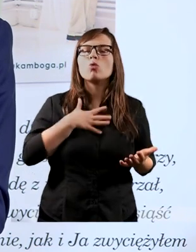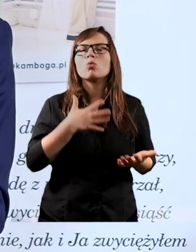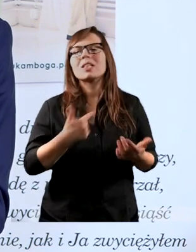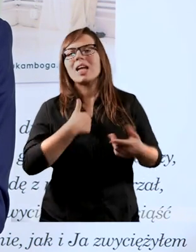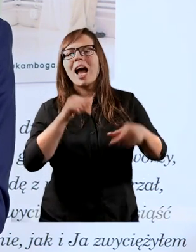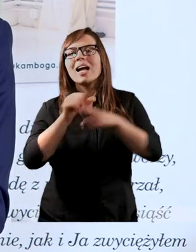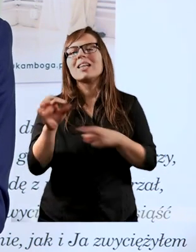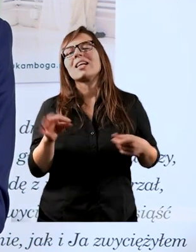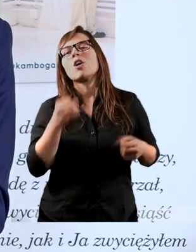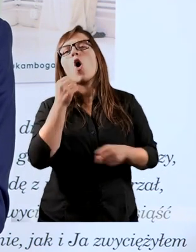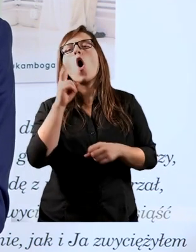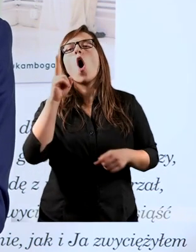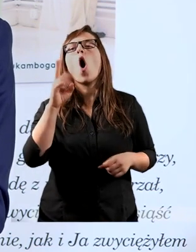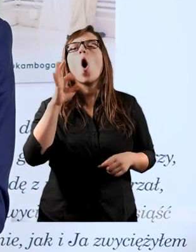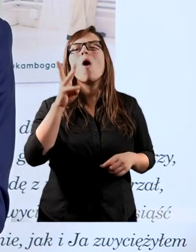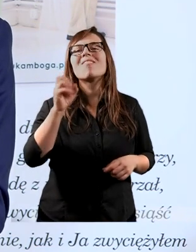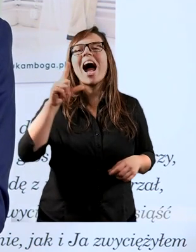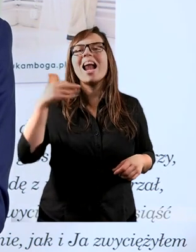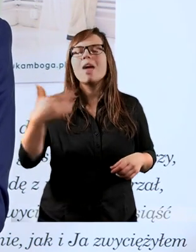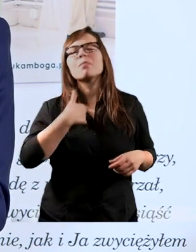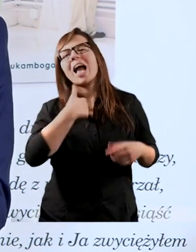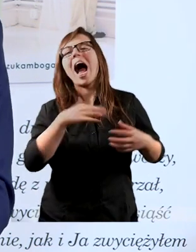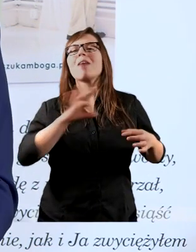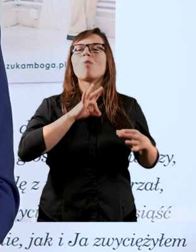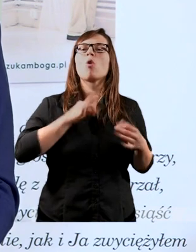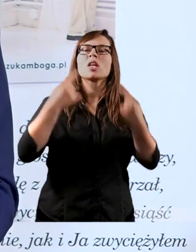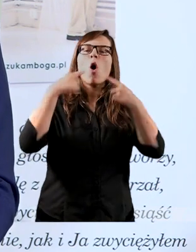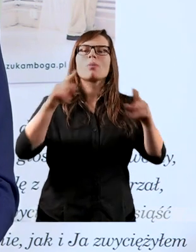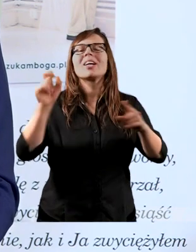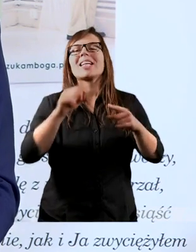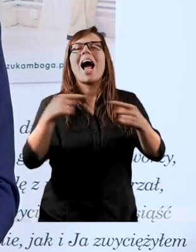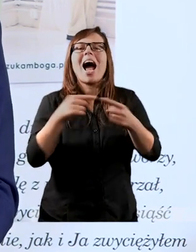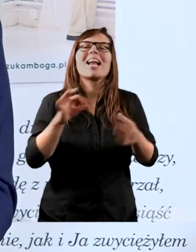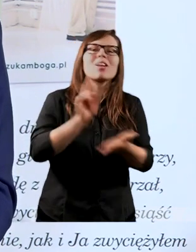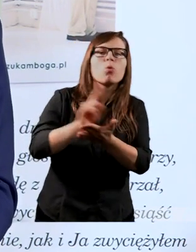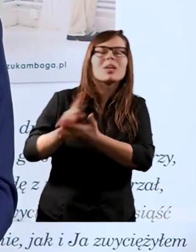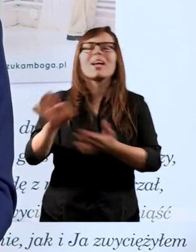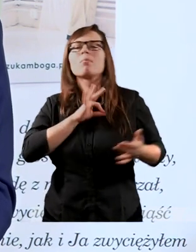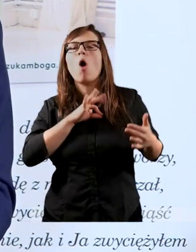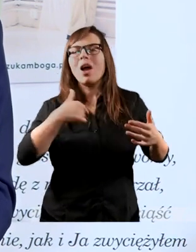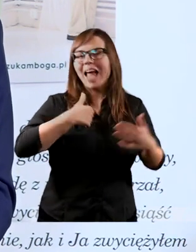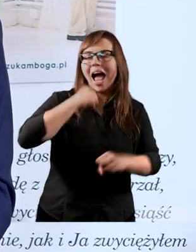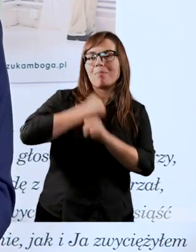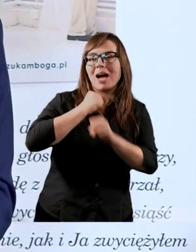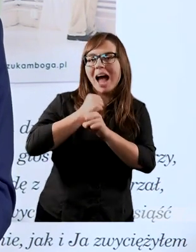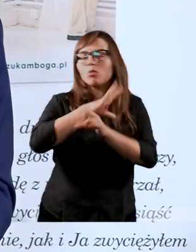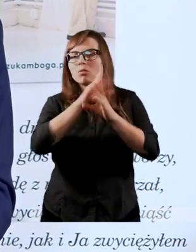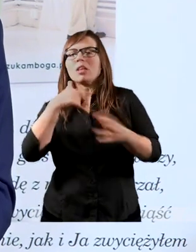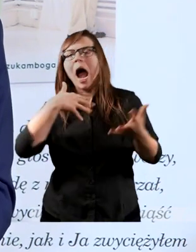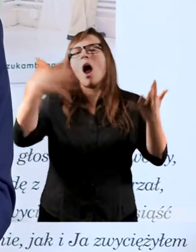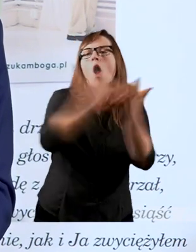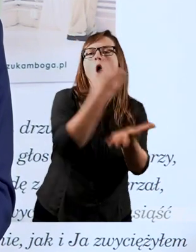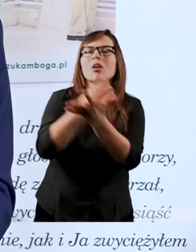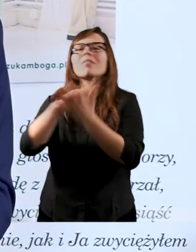ja jestem kowalem swojego sukcesu, swojego losu, to dzięki mojej pracy ja zdobyłem to, zdobyłem